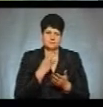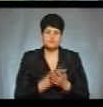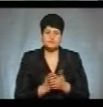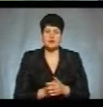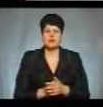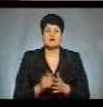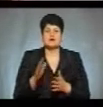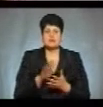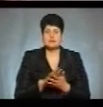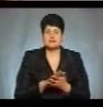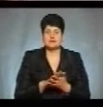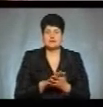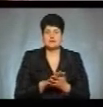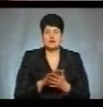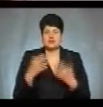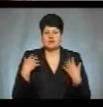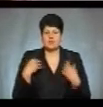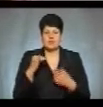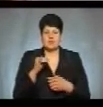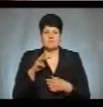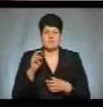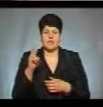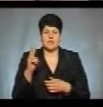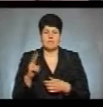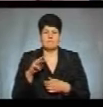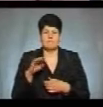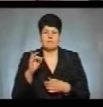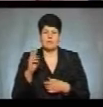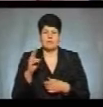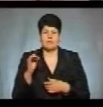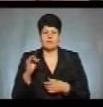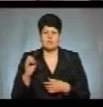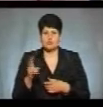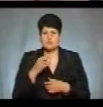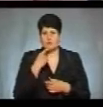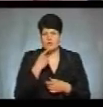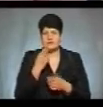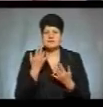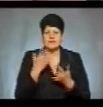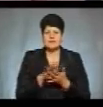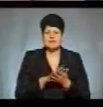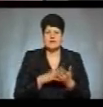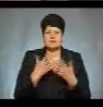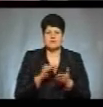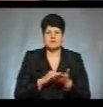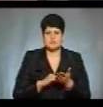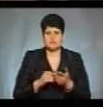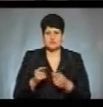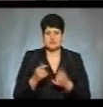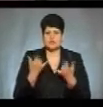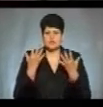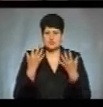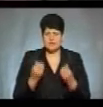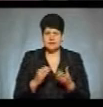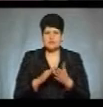громадян Тернопільського управління соцполітики Уляна Микитюк розповідає, скільки заяв написали в Тернополі з 1 квітня. На сьогоднішній день,